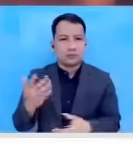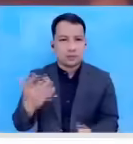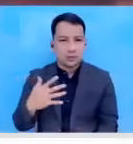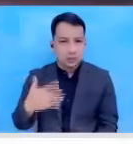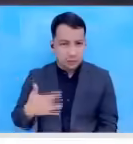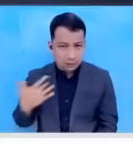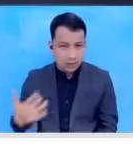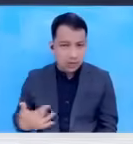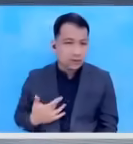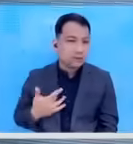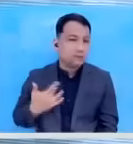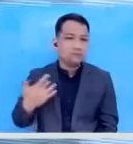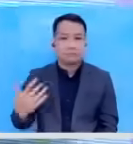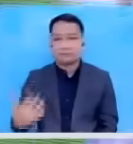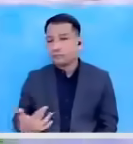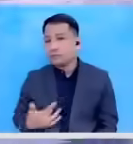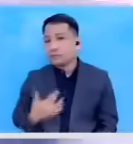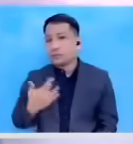manadarama.